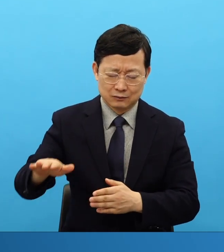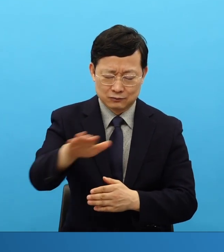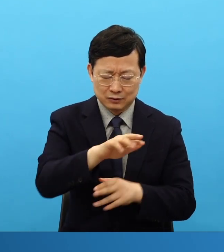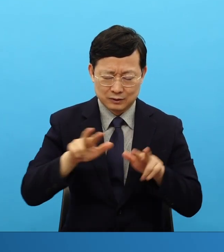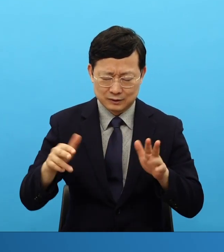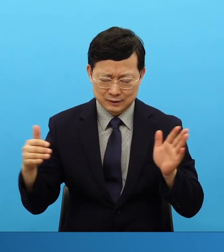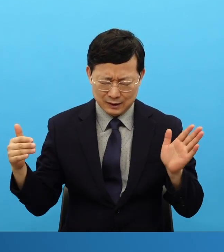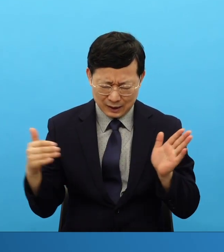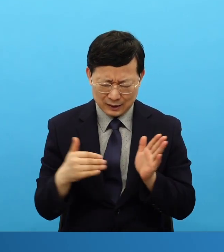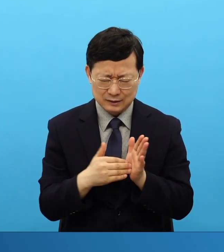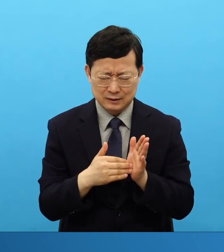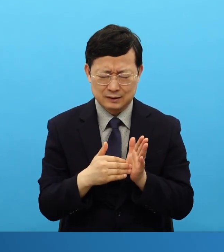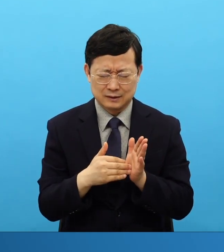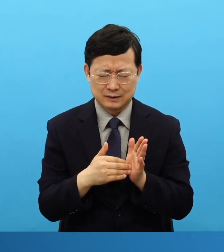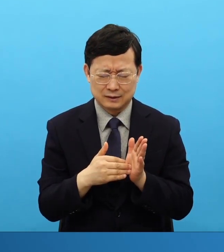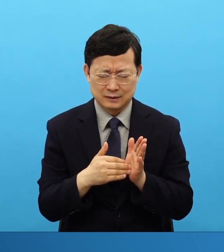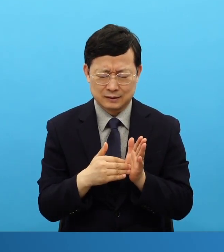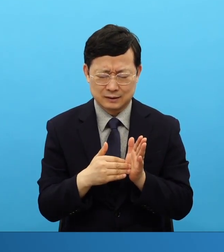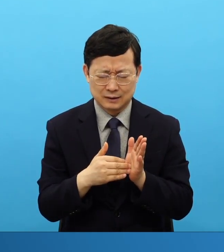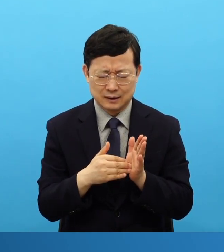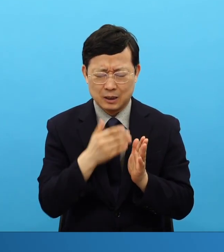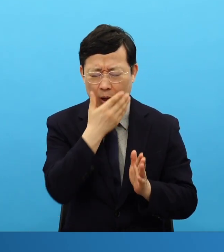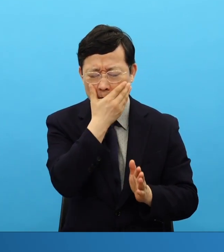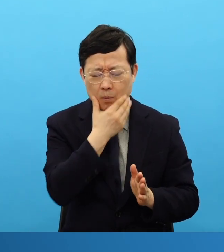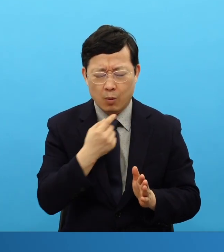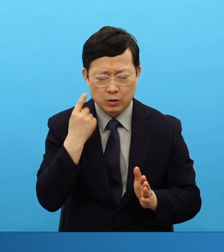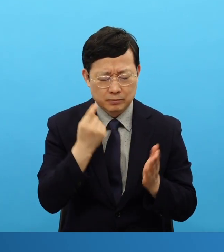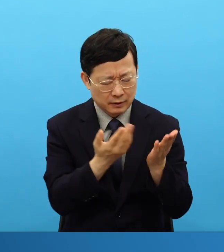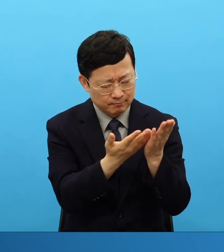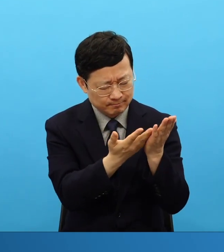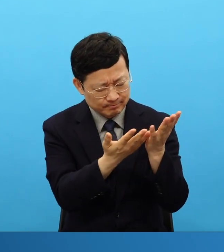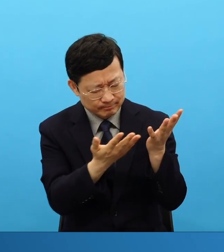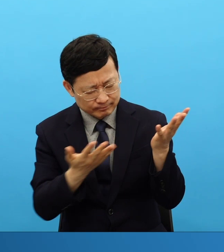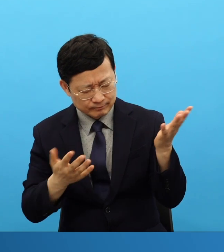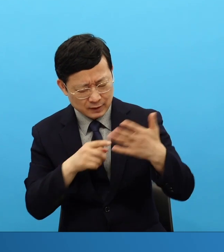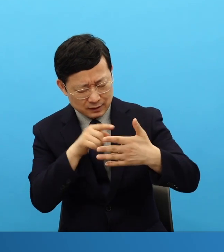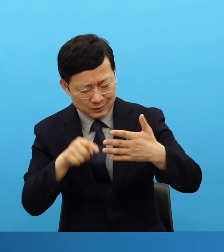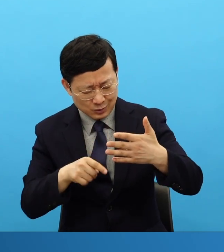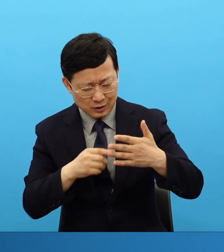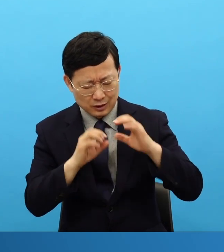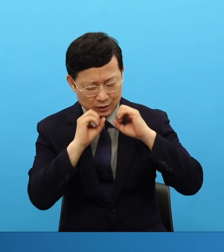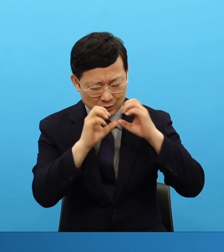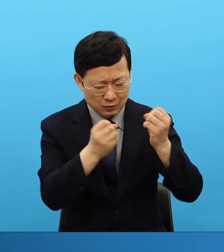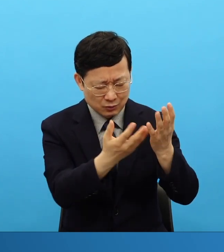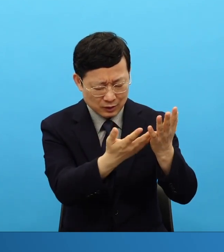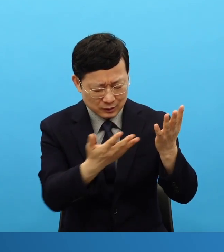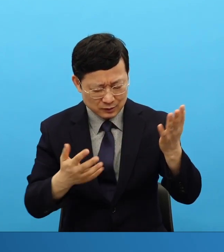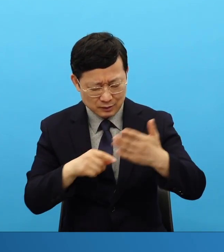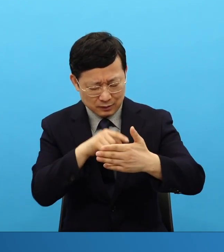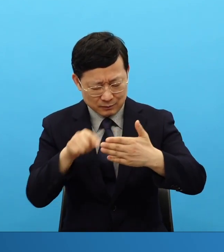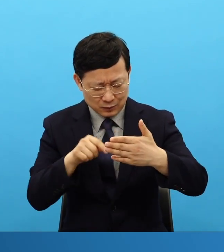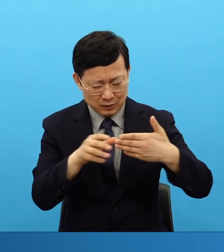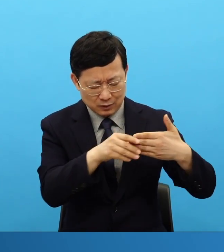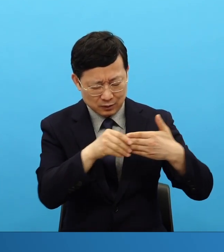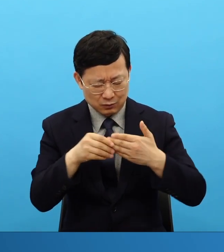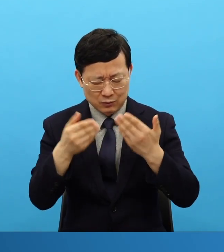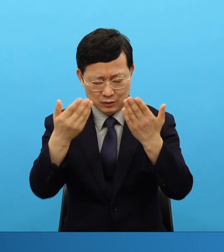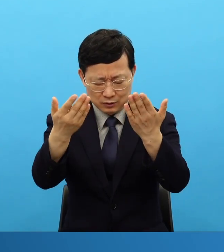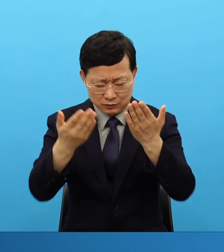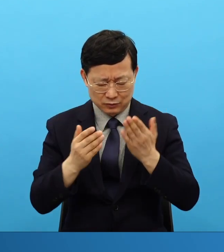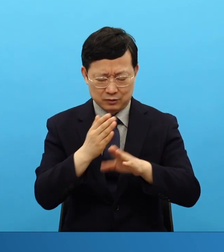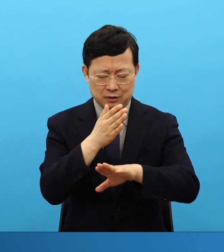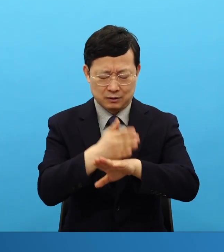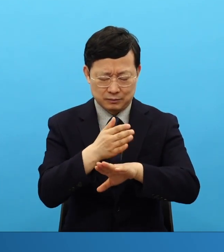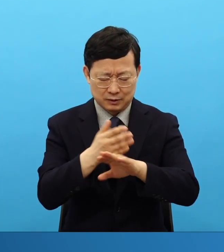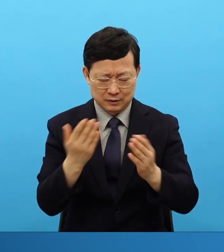지금까지 복음의 흐름 속으로, 전도의 흐름 속으로 인도하신 것 감사드립니다.